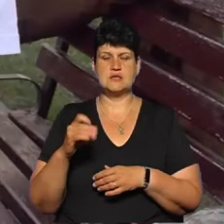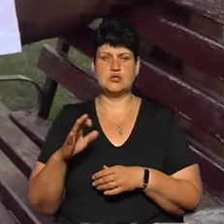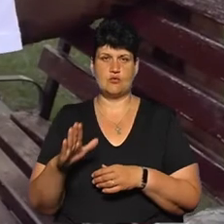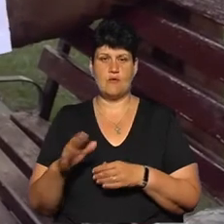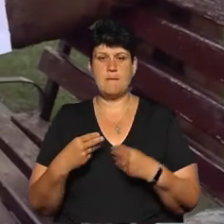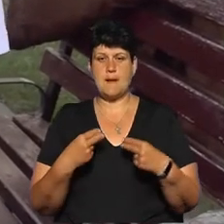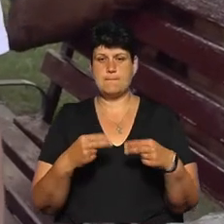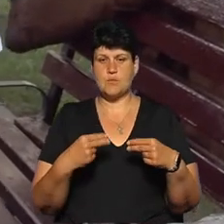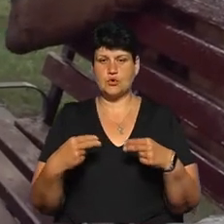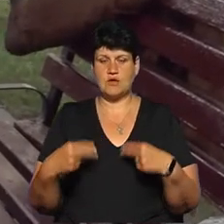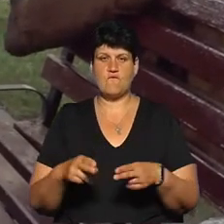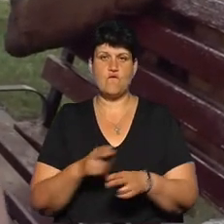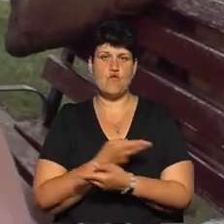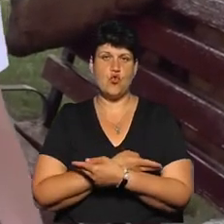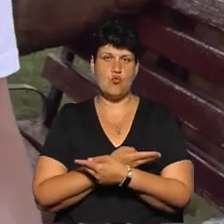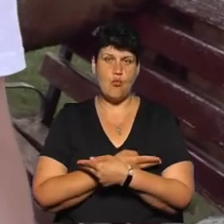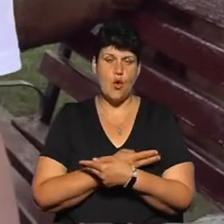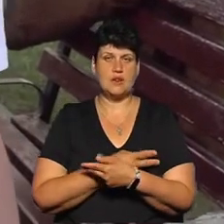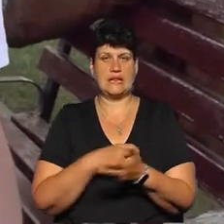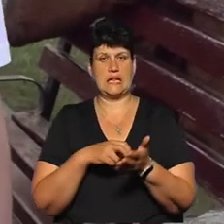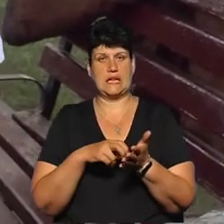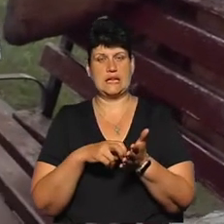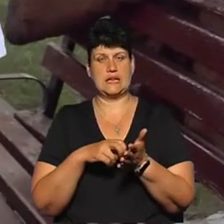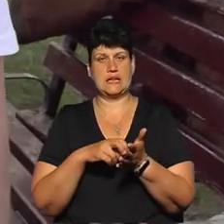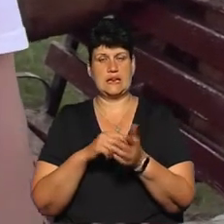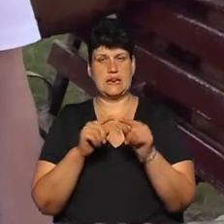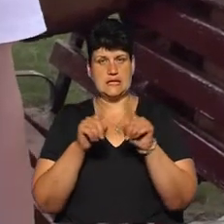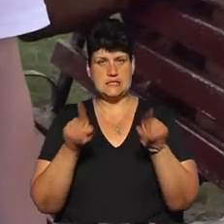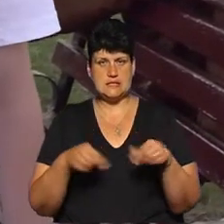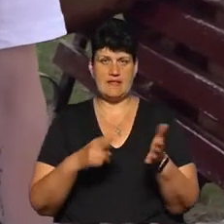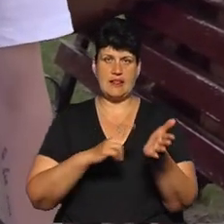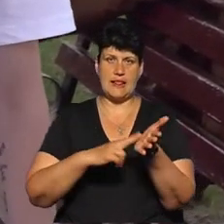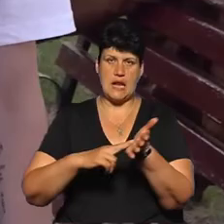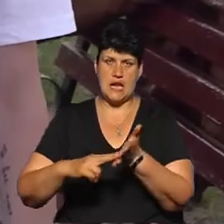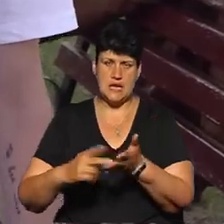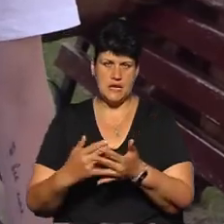продаємо футболки, листівки, наліпки та